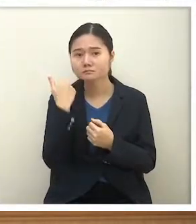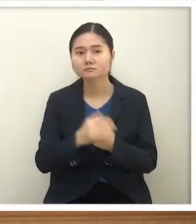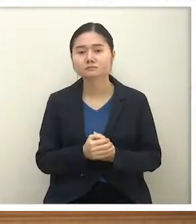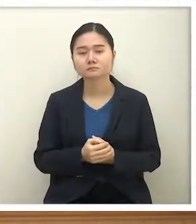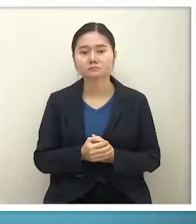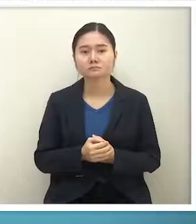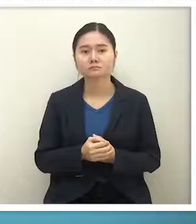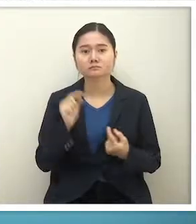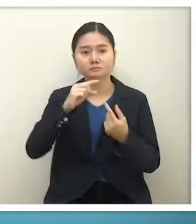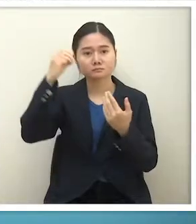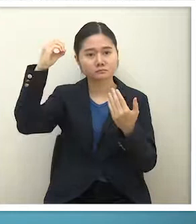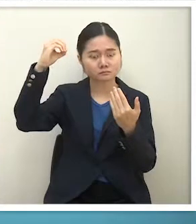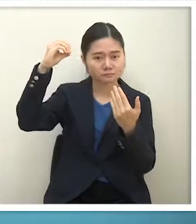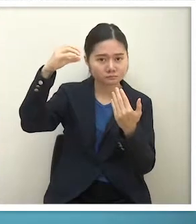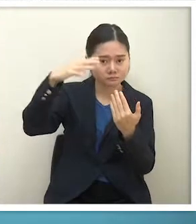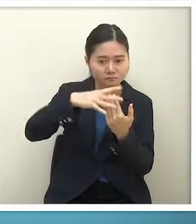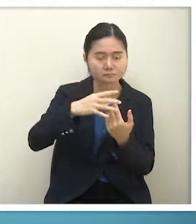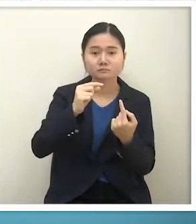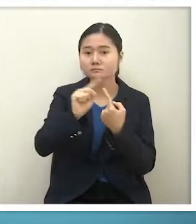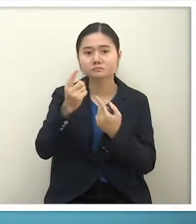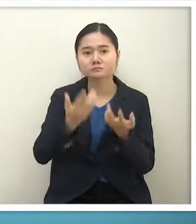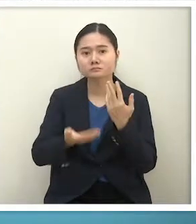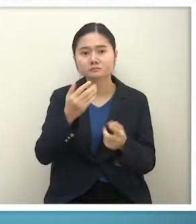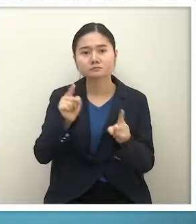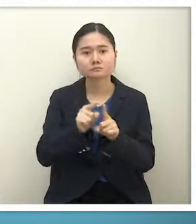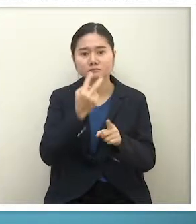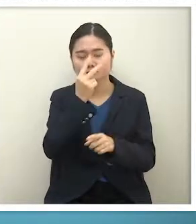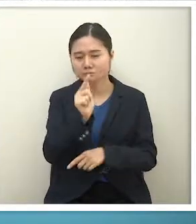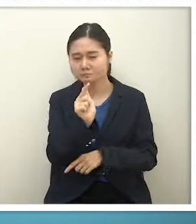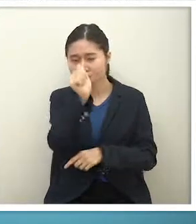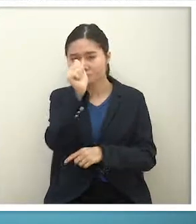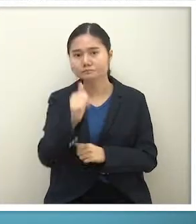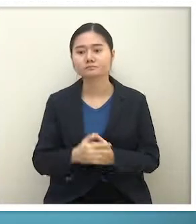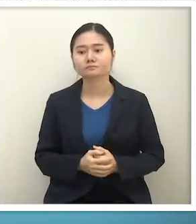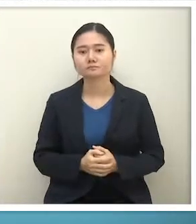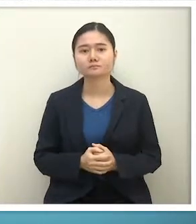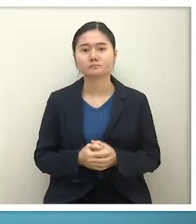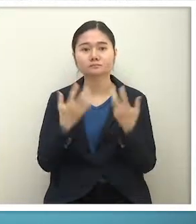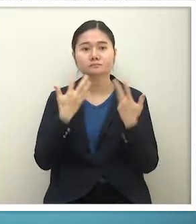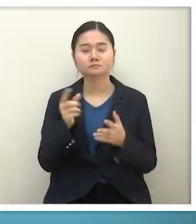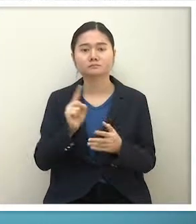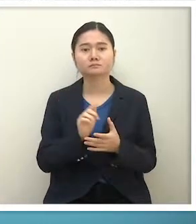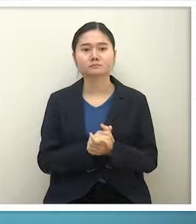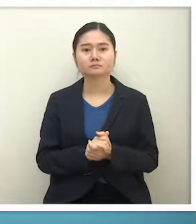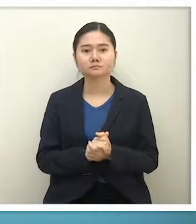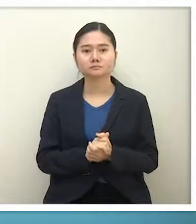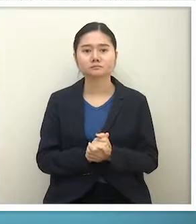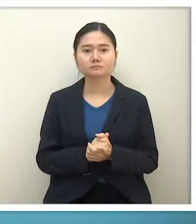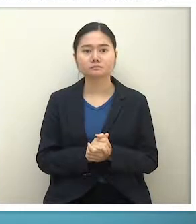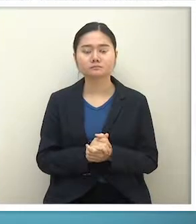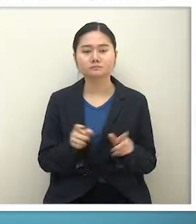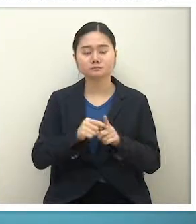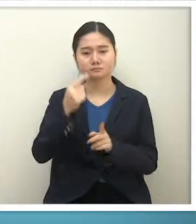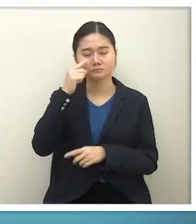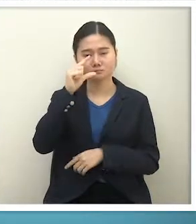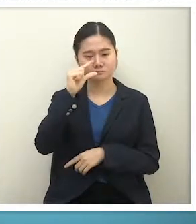ใช่แสงตกกระทบตรงไหนเนี่ยปั๊บมันก็จะทำให้ดูจุดเด่นขึ้นมาใช่ไหมครับแล้วก็เป็นการบีบสายต